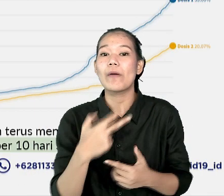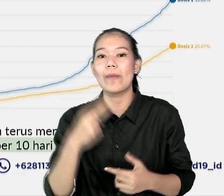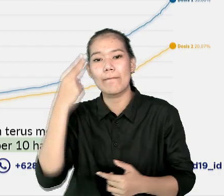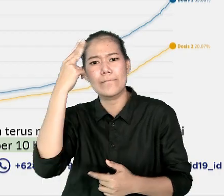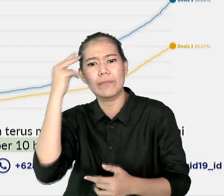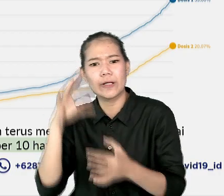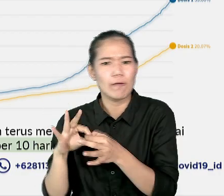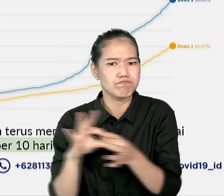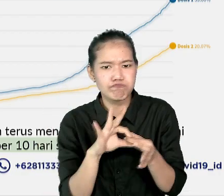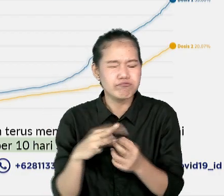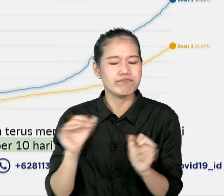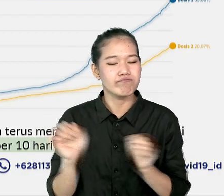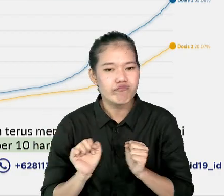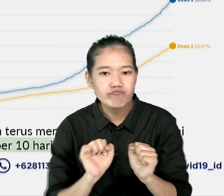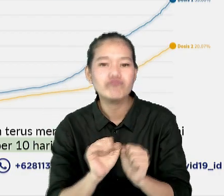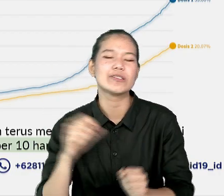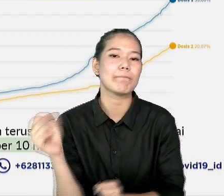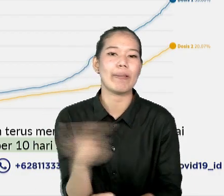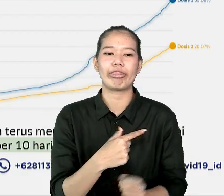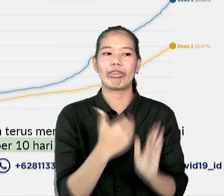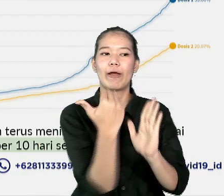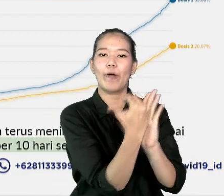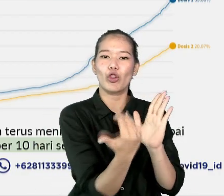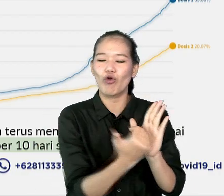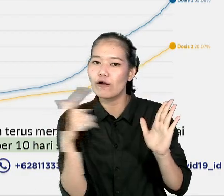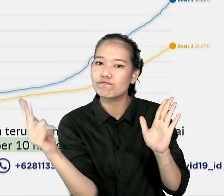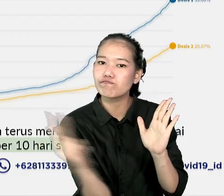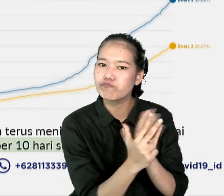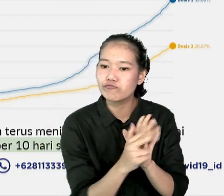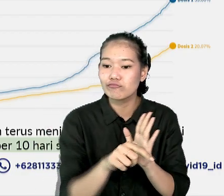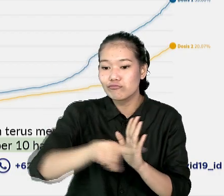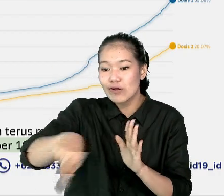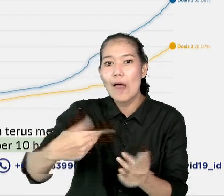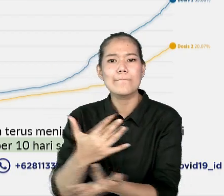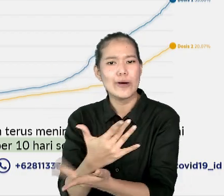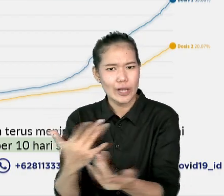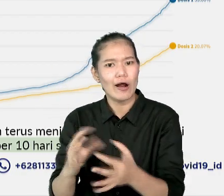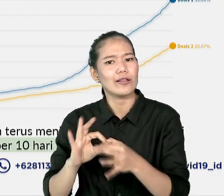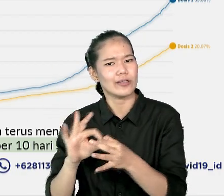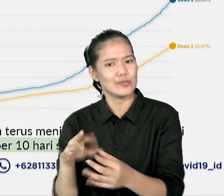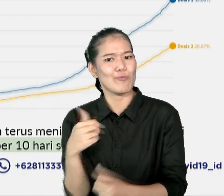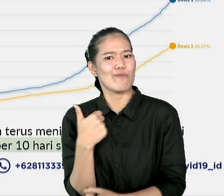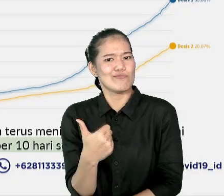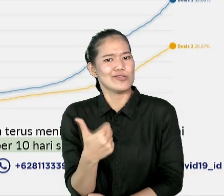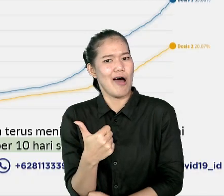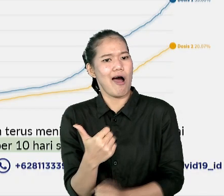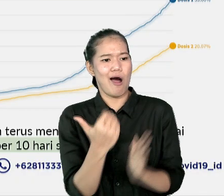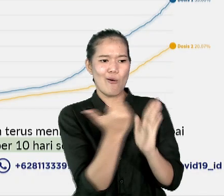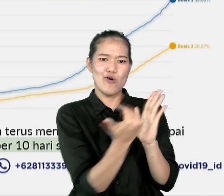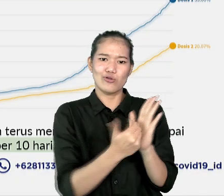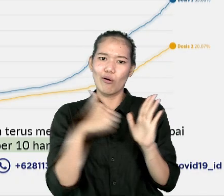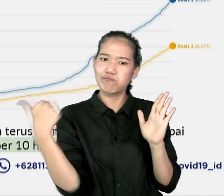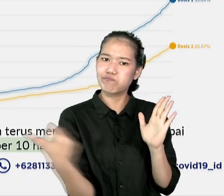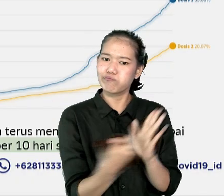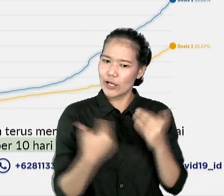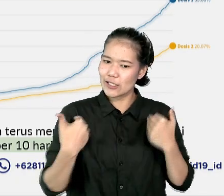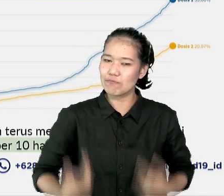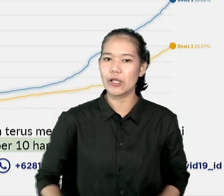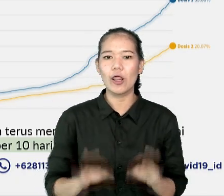yang bergerak cepat menyusun kebijakan dan seluruh lapisan masyarakat yang kooperatif dalam menerapkannya dengan